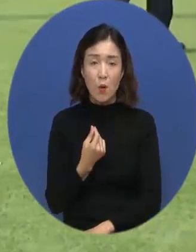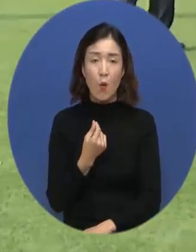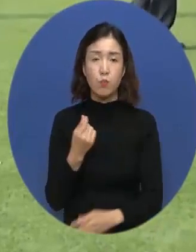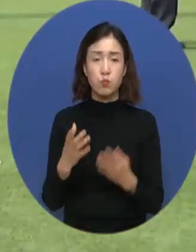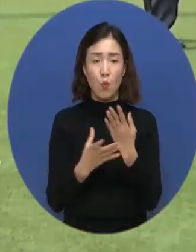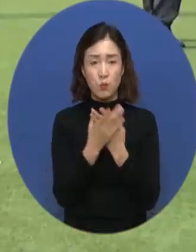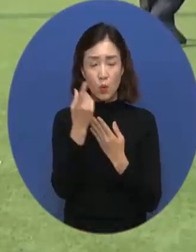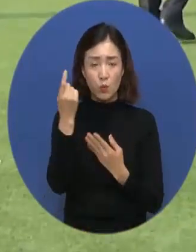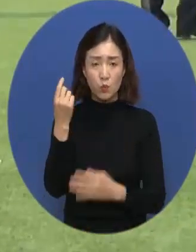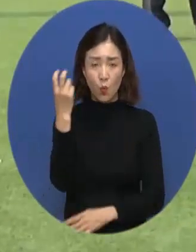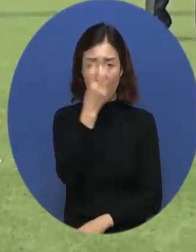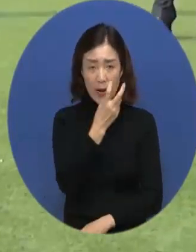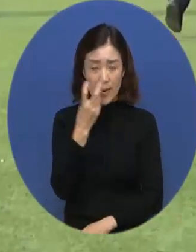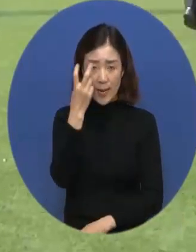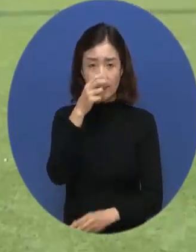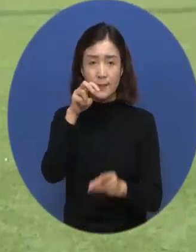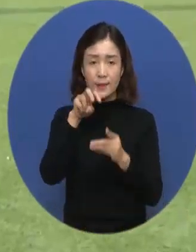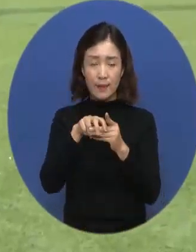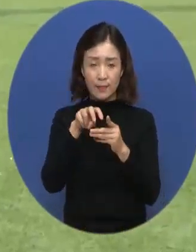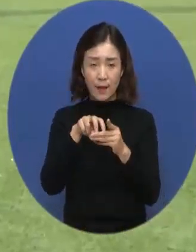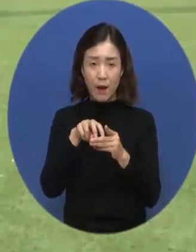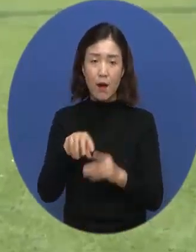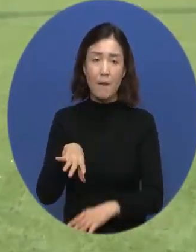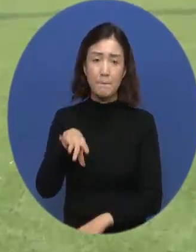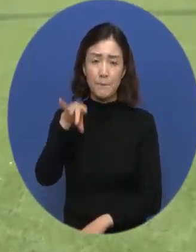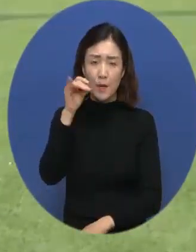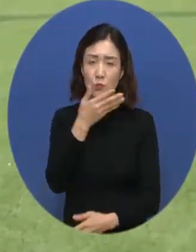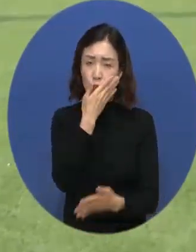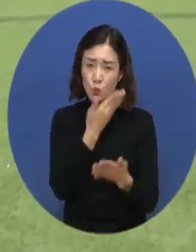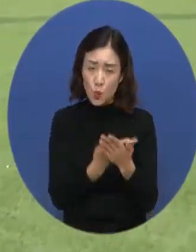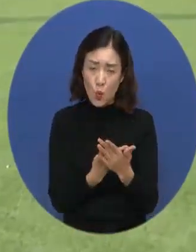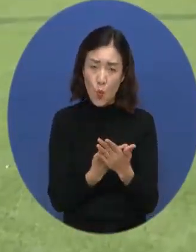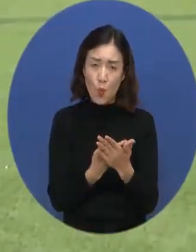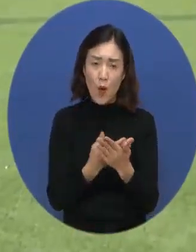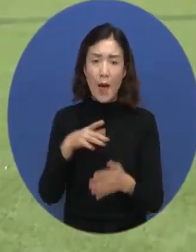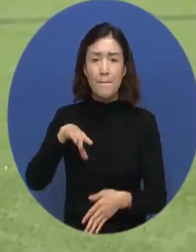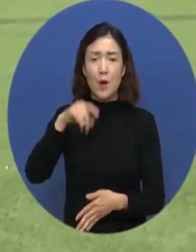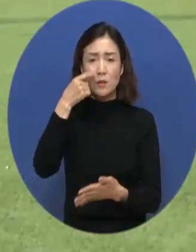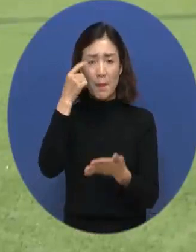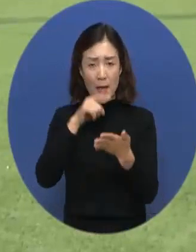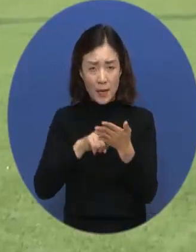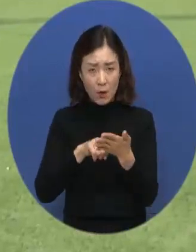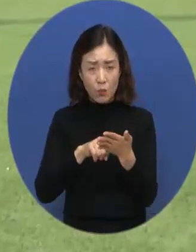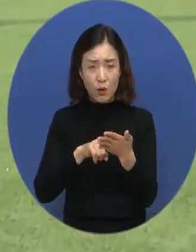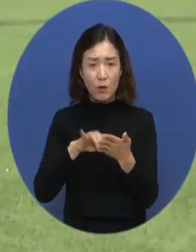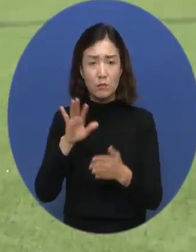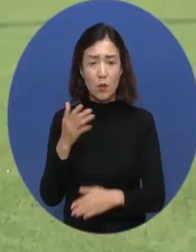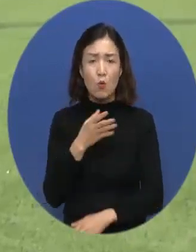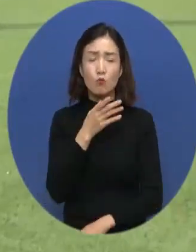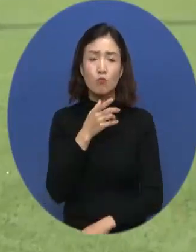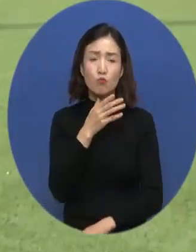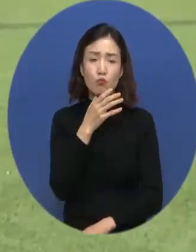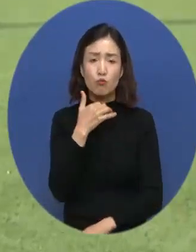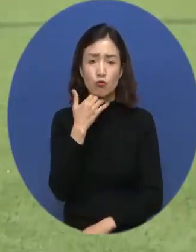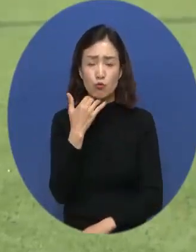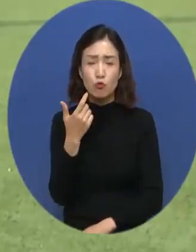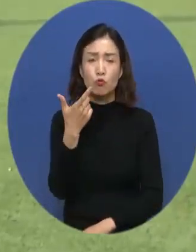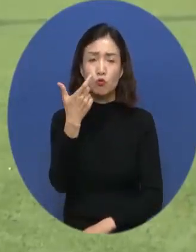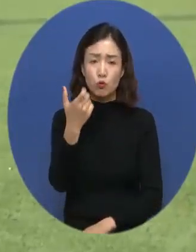센터고요. 네. 우선은 제일 중요한 게 조기 발견인 것 같아요. 그래서 60이 넘으신 분들은 누구나